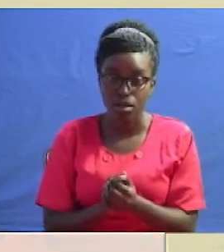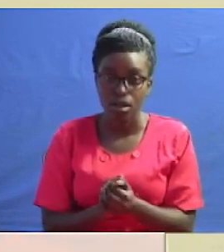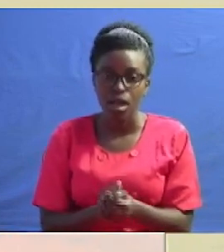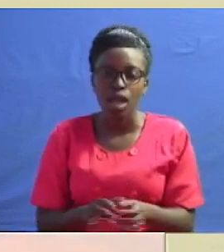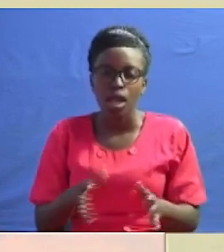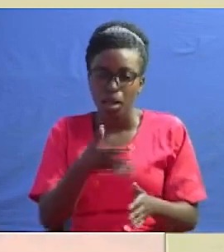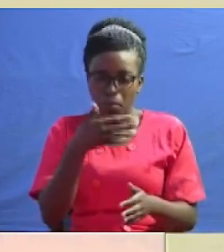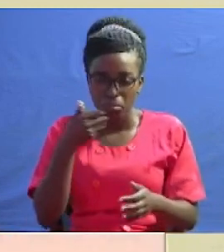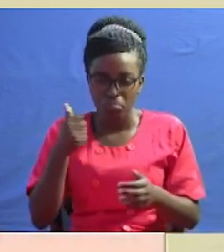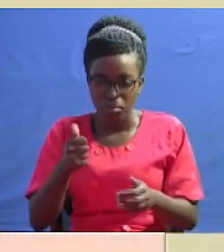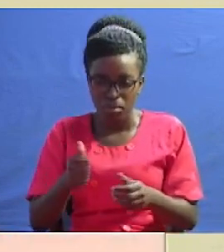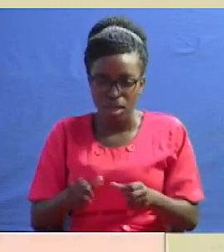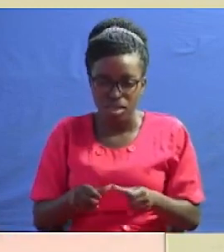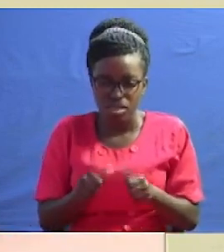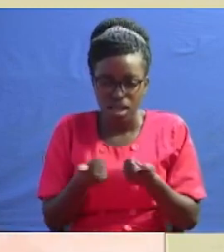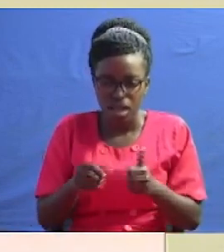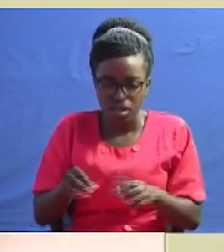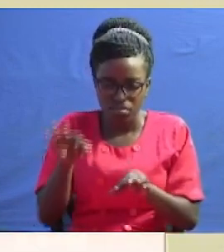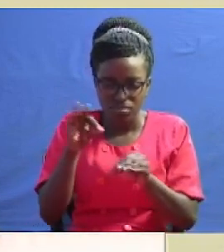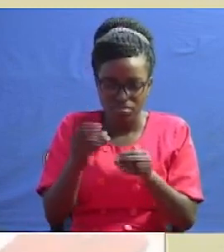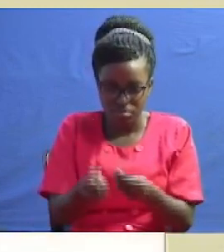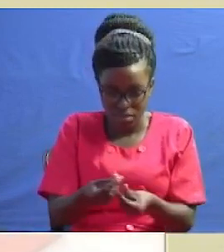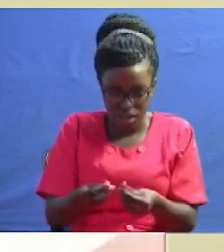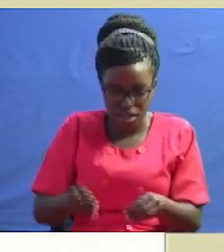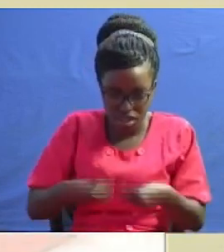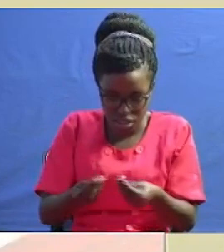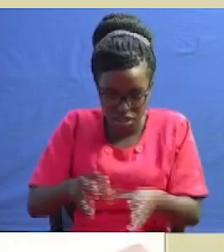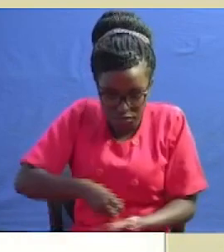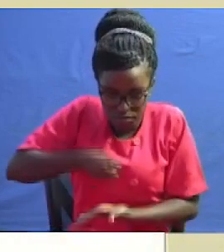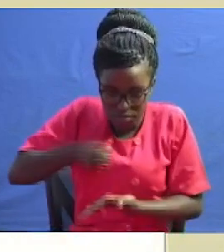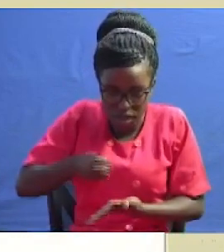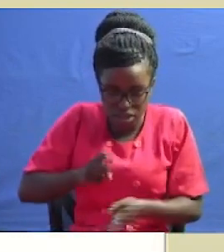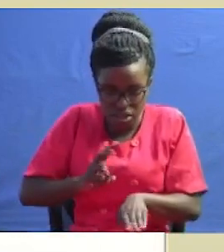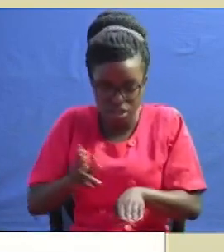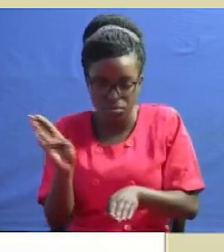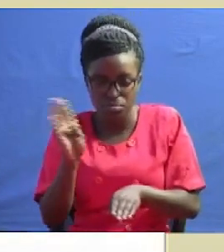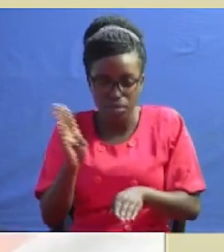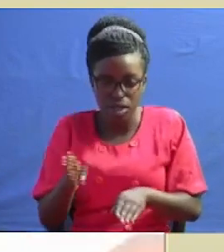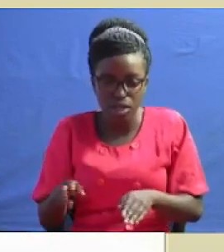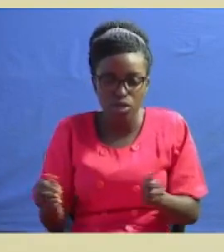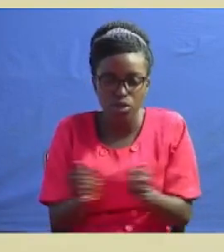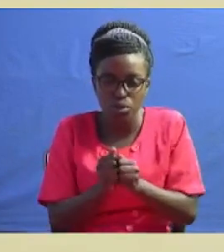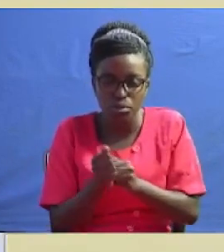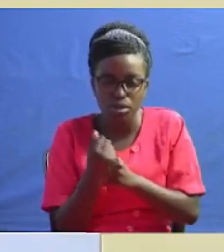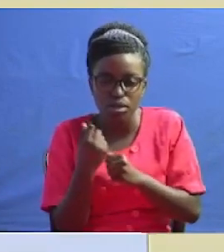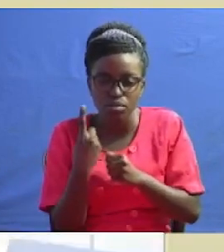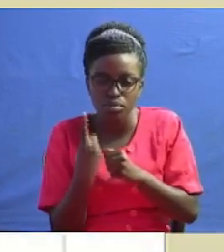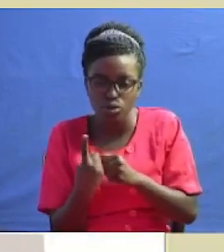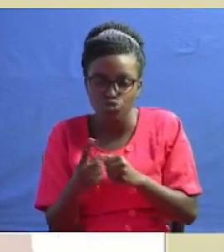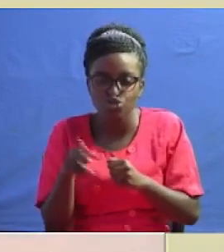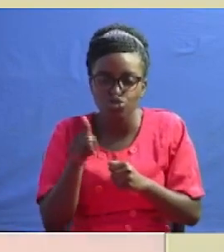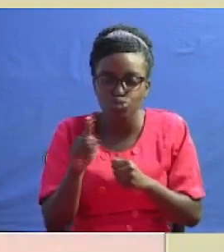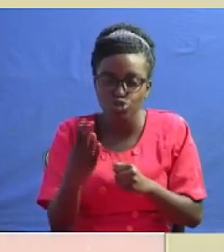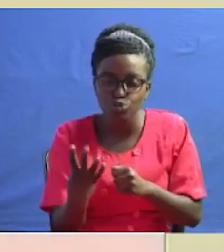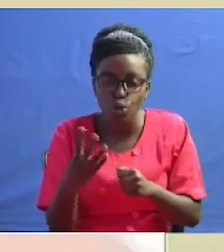fund. Ya kwamba tukitengeneza hii bajeti, tumeweka bilioni 11.4 ya equalization fund